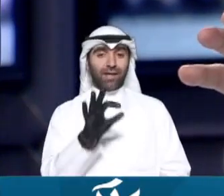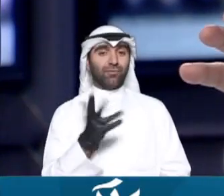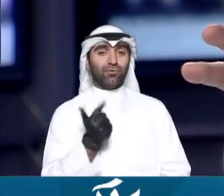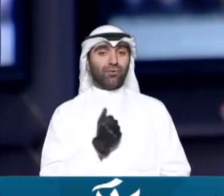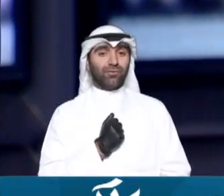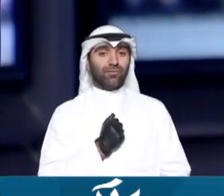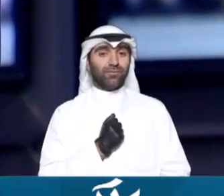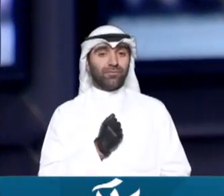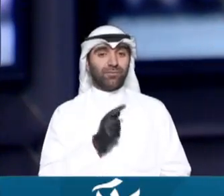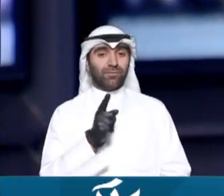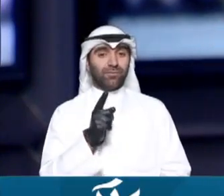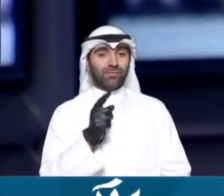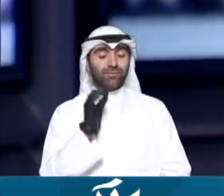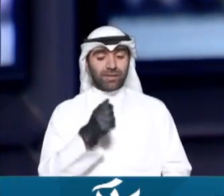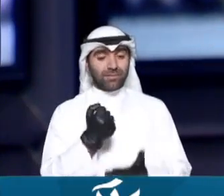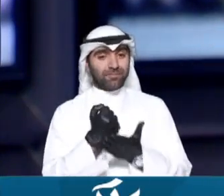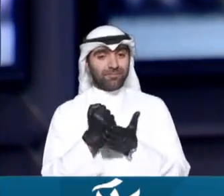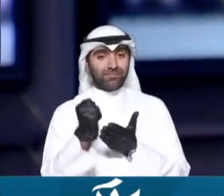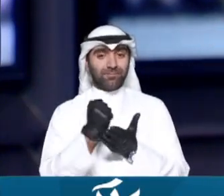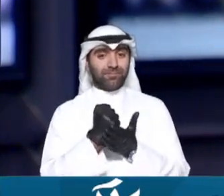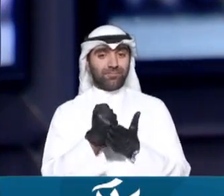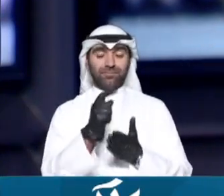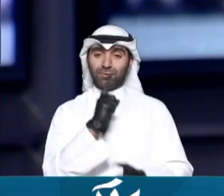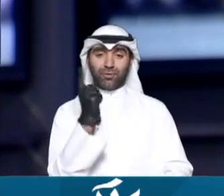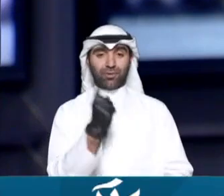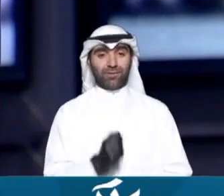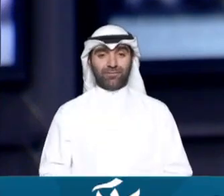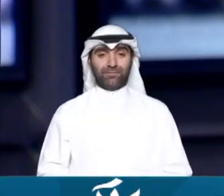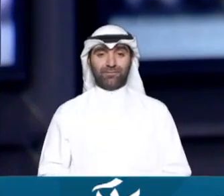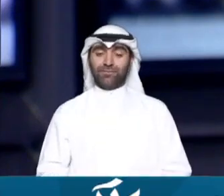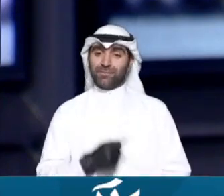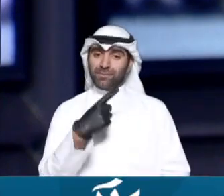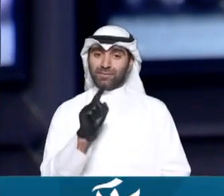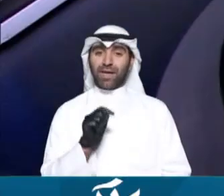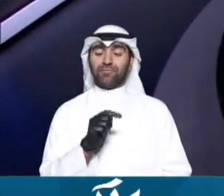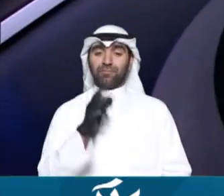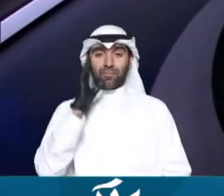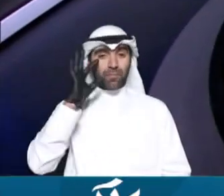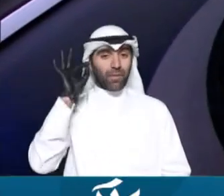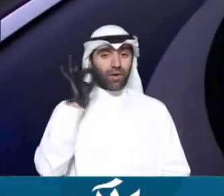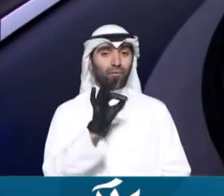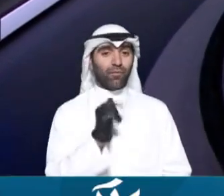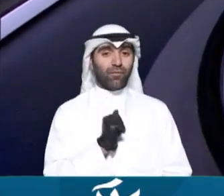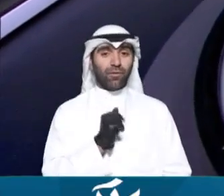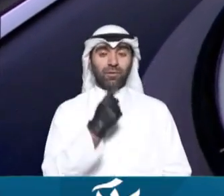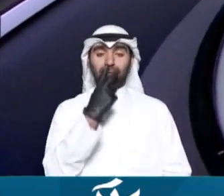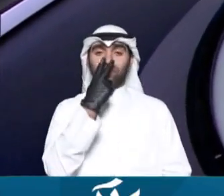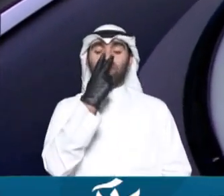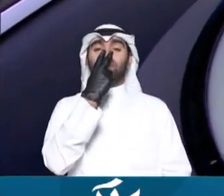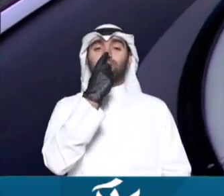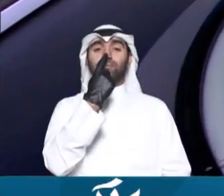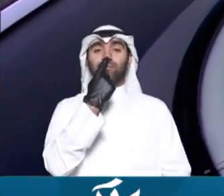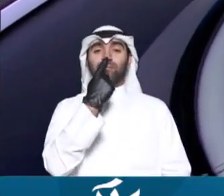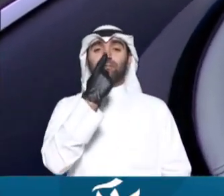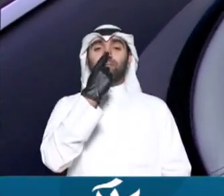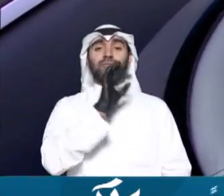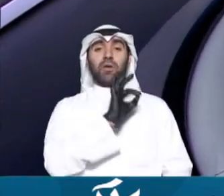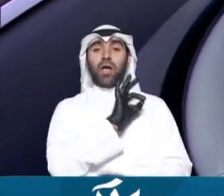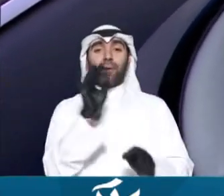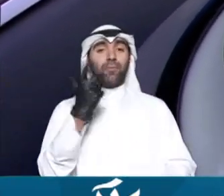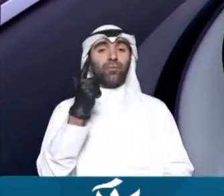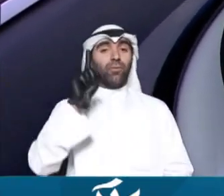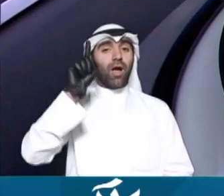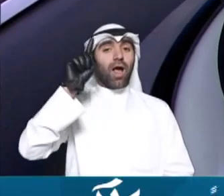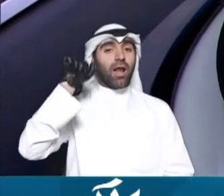الكربون، انتعشت الأرض، صحت الأرض. الله أكبر. شوف، وفعلا يعني